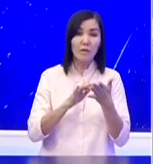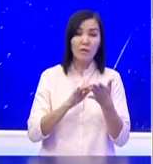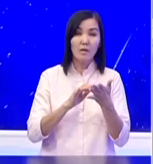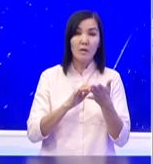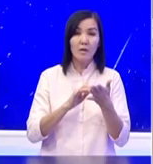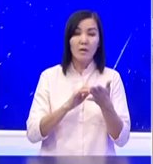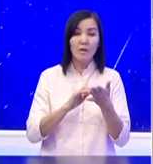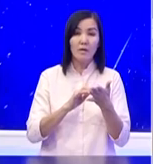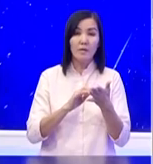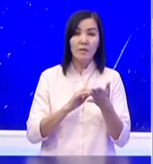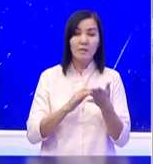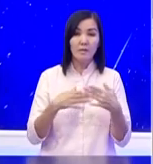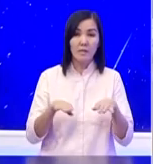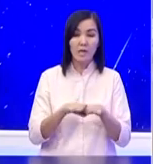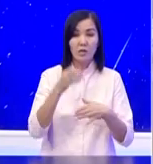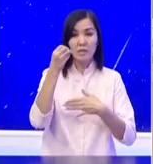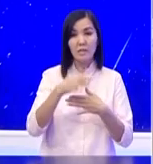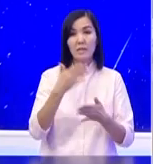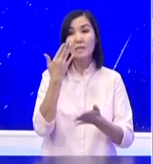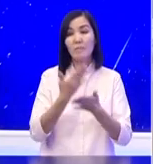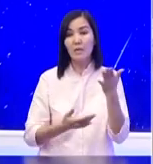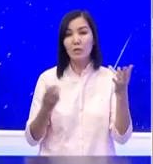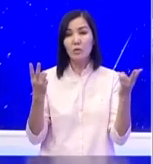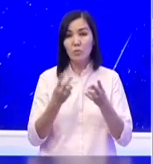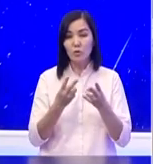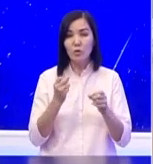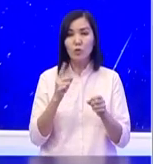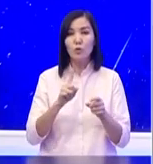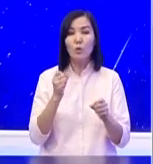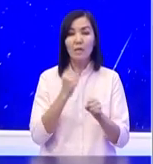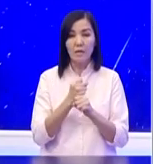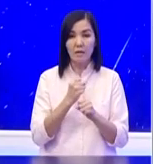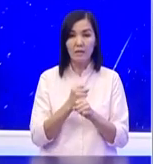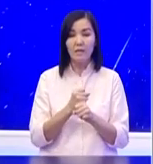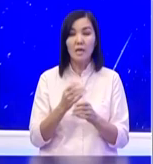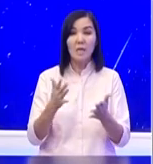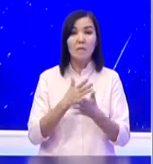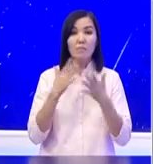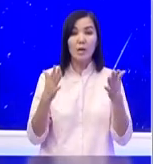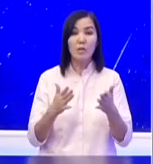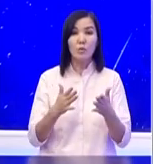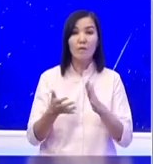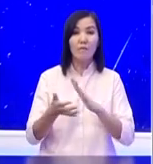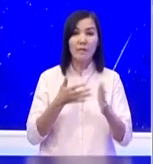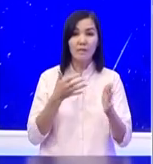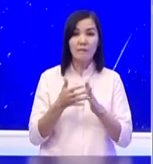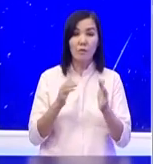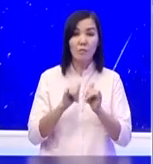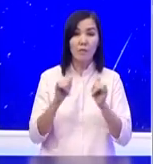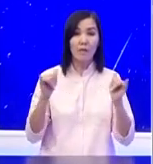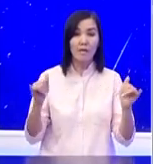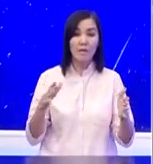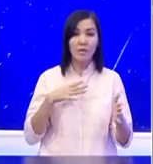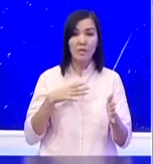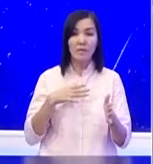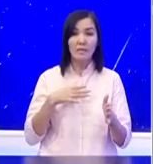номер 2, или также в колл-центр и спросить, что вам предпринять, что делать. Из-за большой нагрузки время приезда неотложки значительно увеличилось. Перед